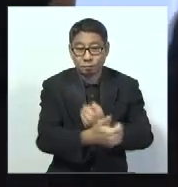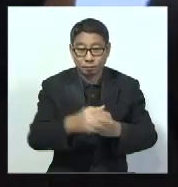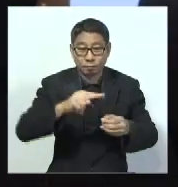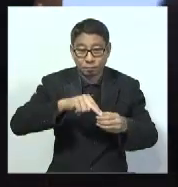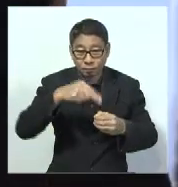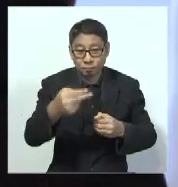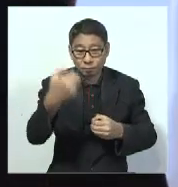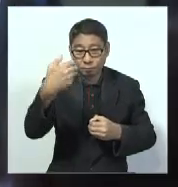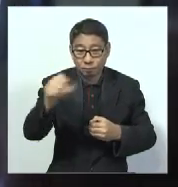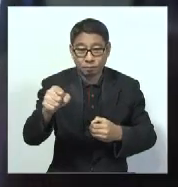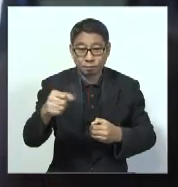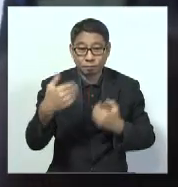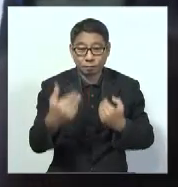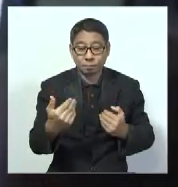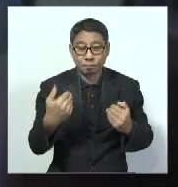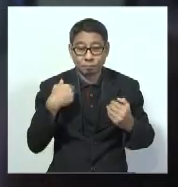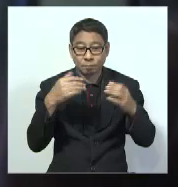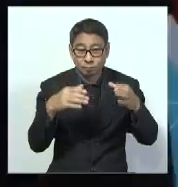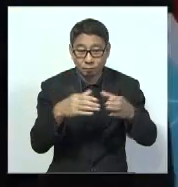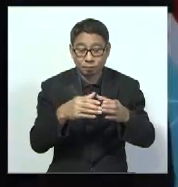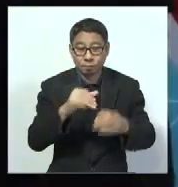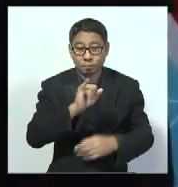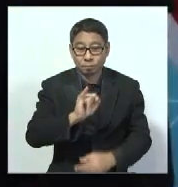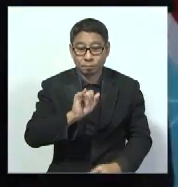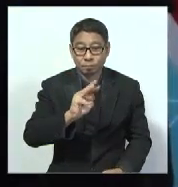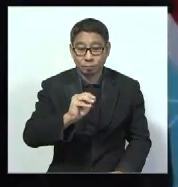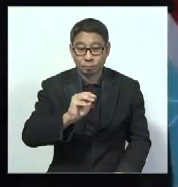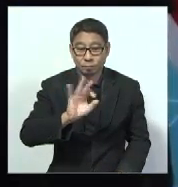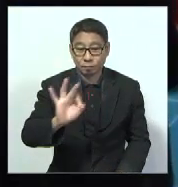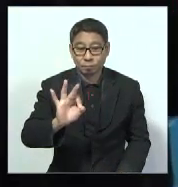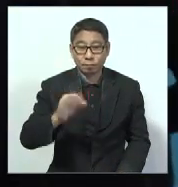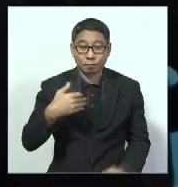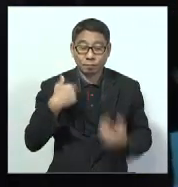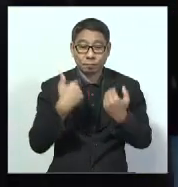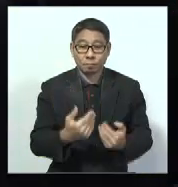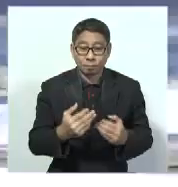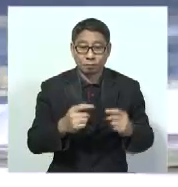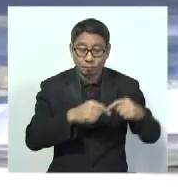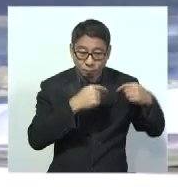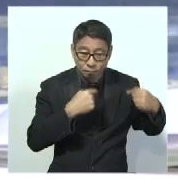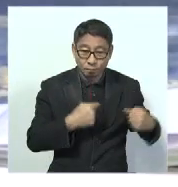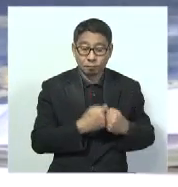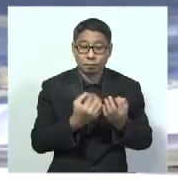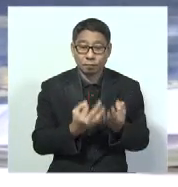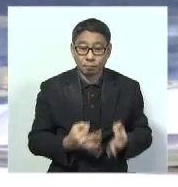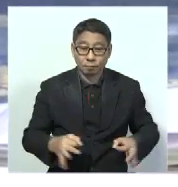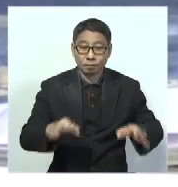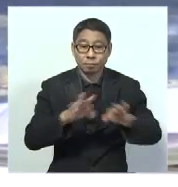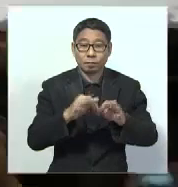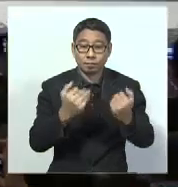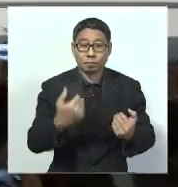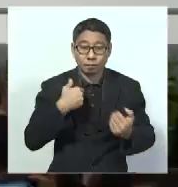อกภูมิภาคอาเซียนอีก10ประเทศรวมไปถึงองค์กรก็คือ IMF ขณะที่หัวใจสำคัญของการประชุมครั้งนี้นะ